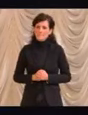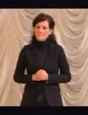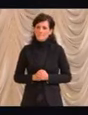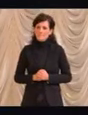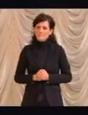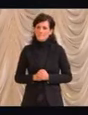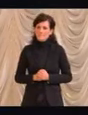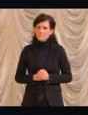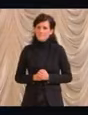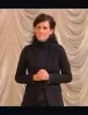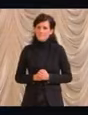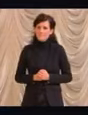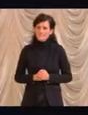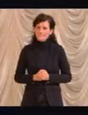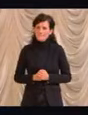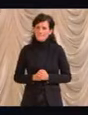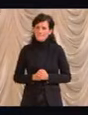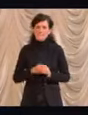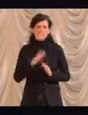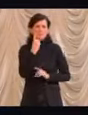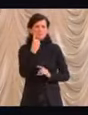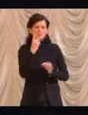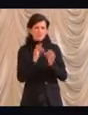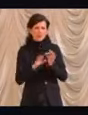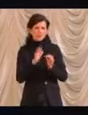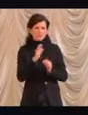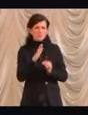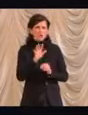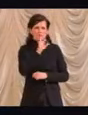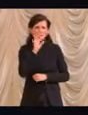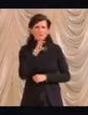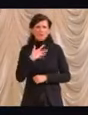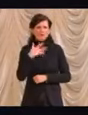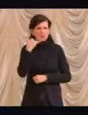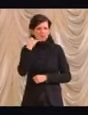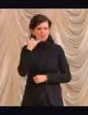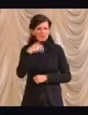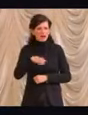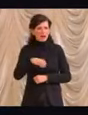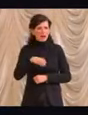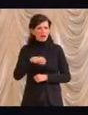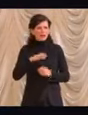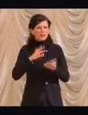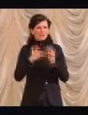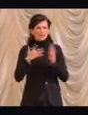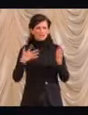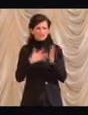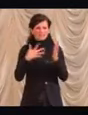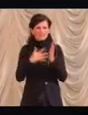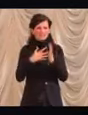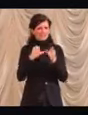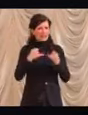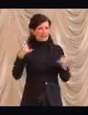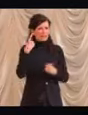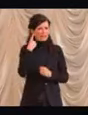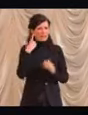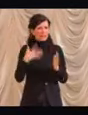si può dall'emergenza. Un attimo solo, c'è qualche telefono che evidentemente fa interferenza. Potete?